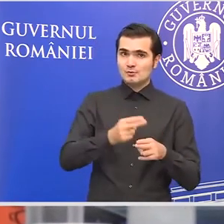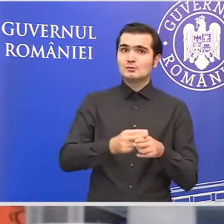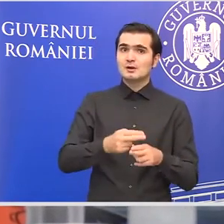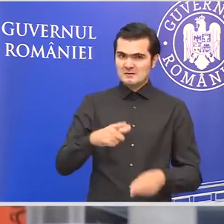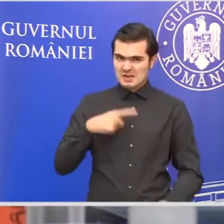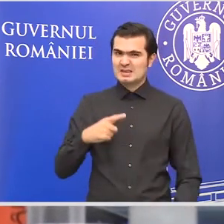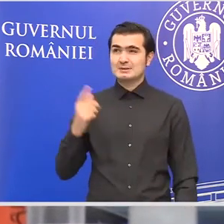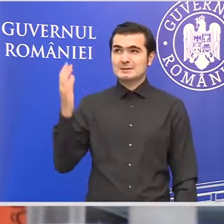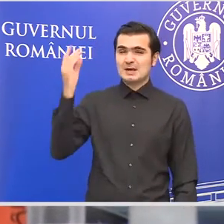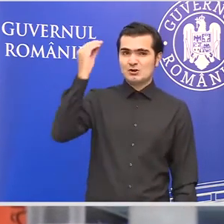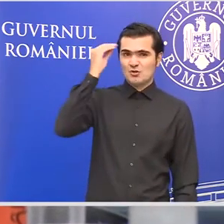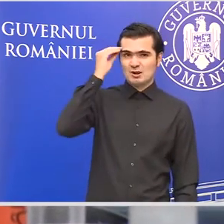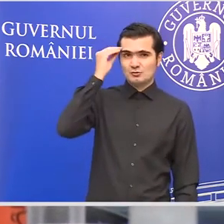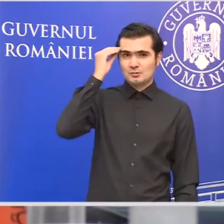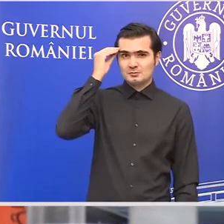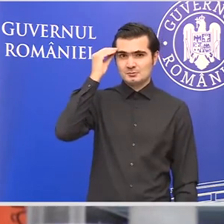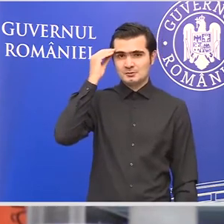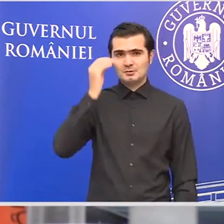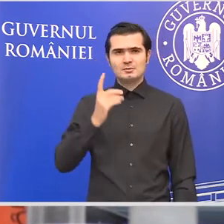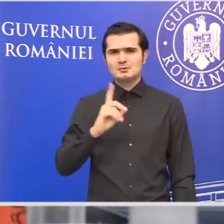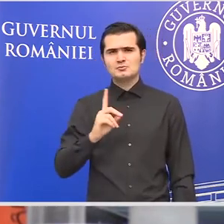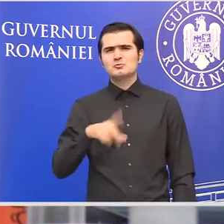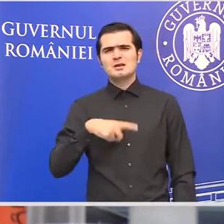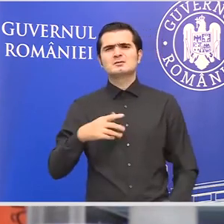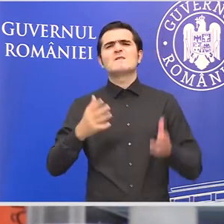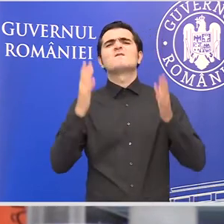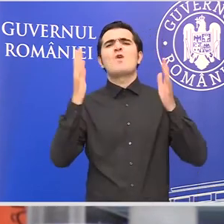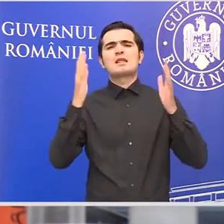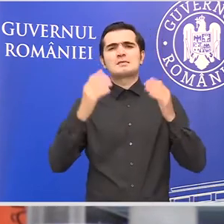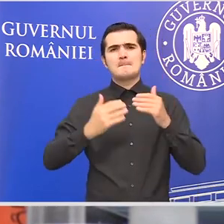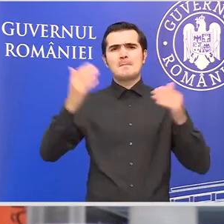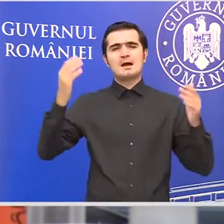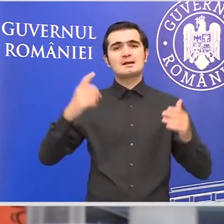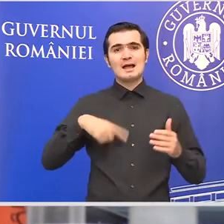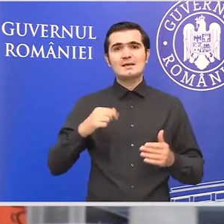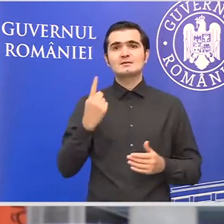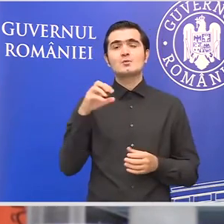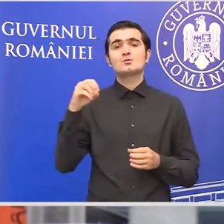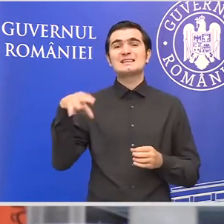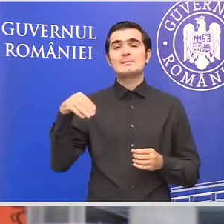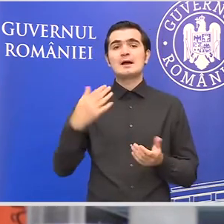deși nu este foarte mare, este un semnal de alarmă.